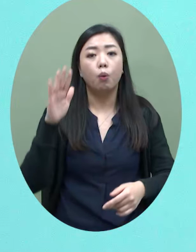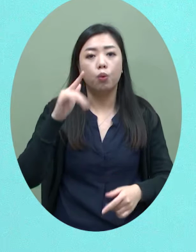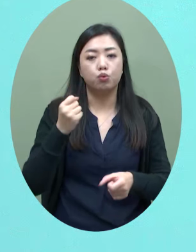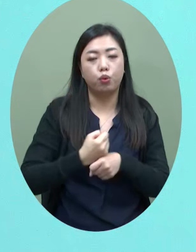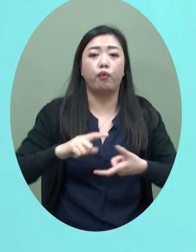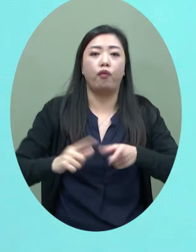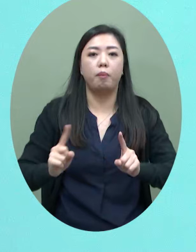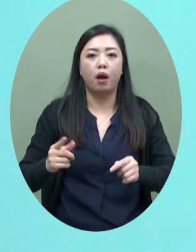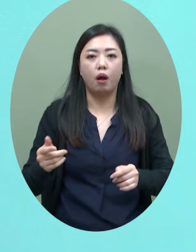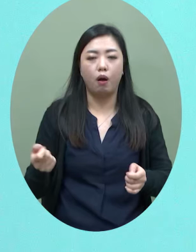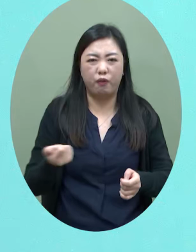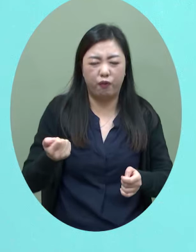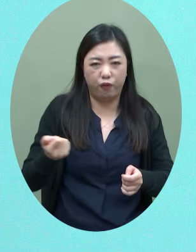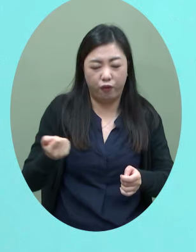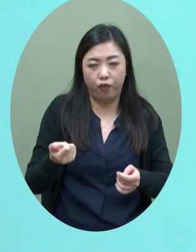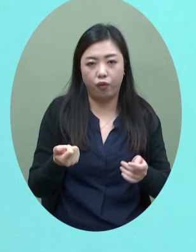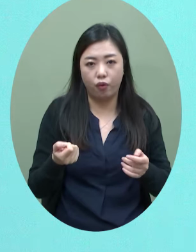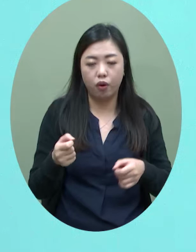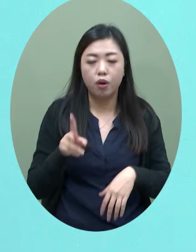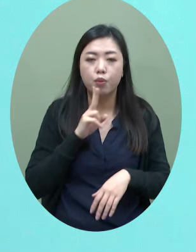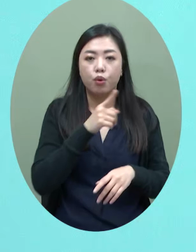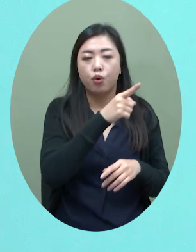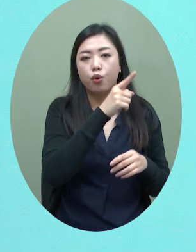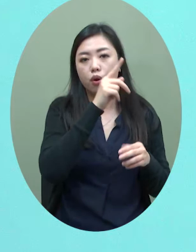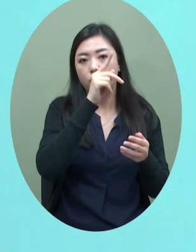嘅工作啦。即係當全國人大常委會做完附